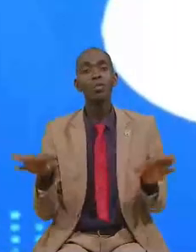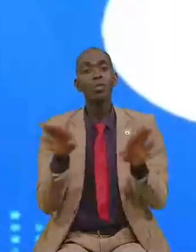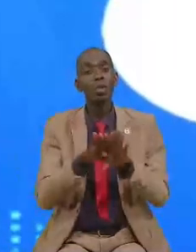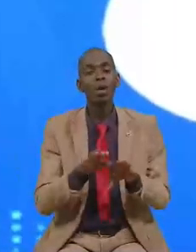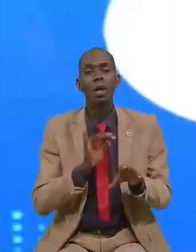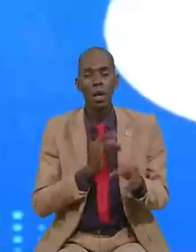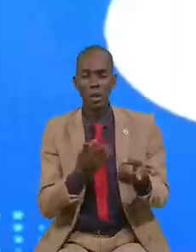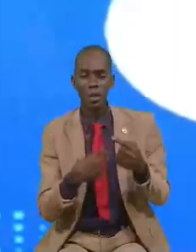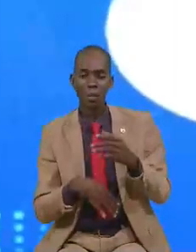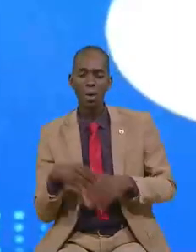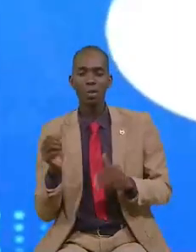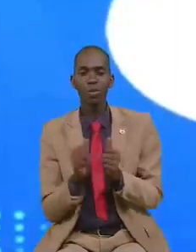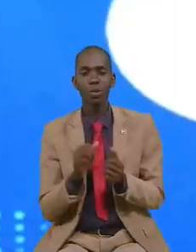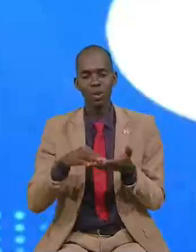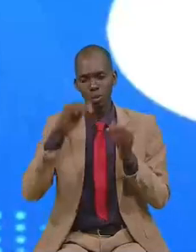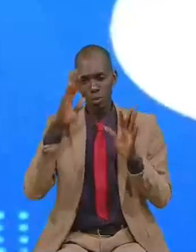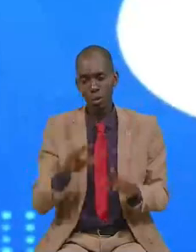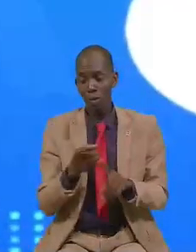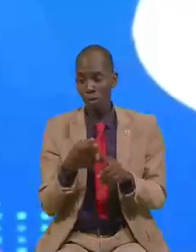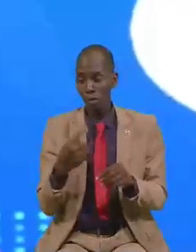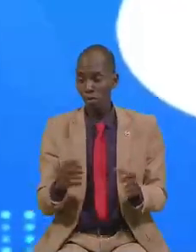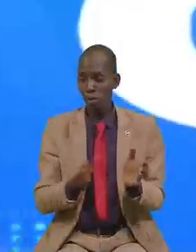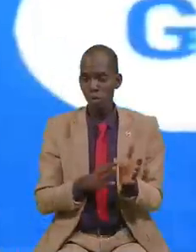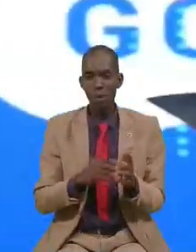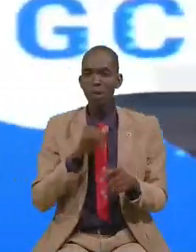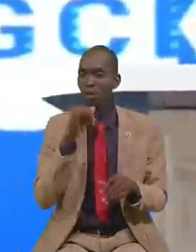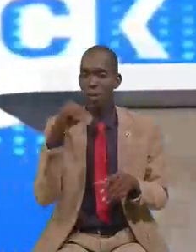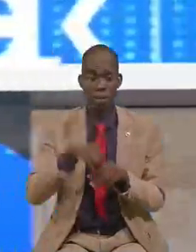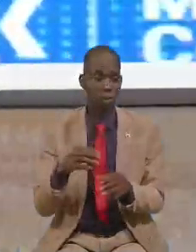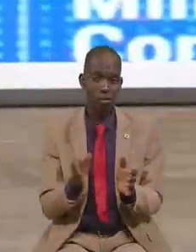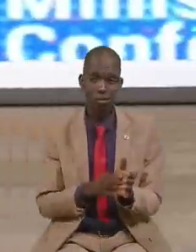C'est comme si j'étais allé à l'école. Mais un jour, mon père